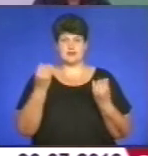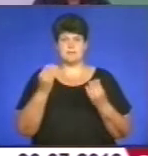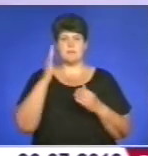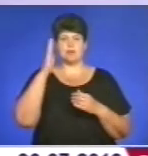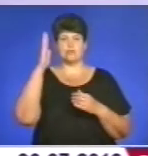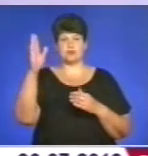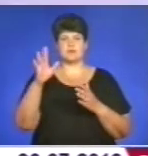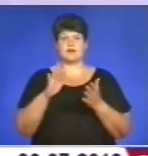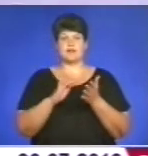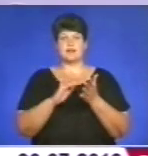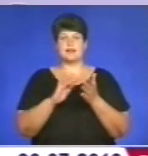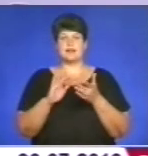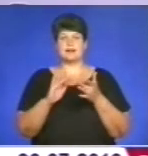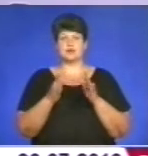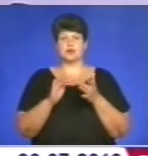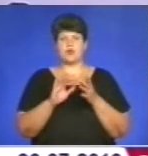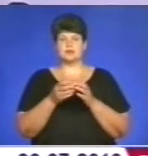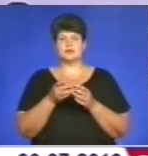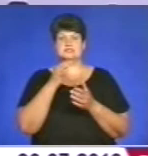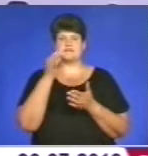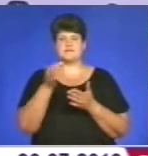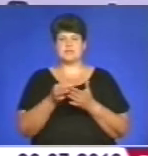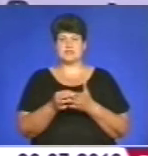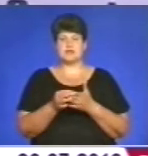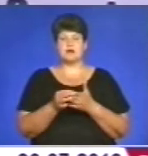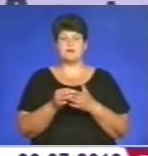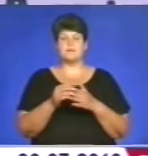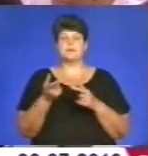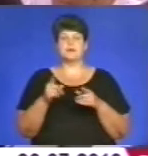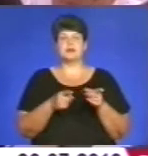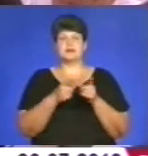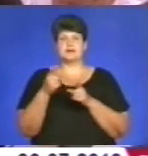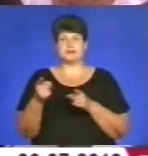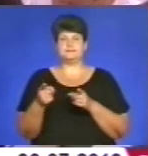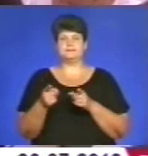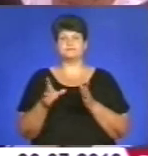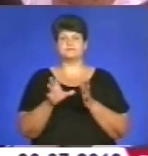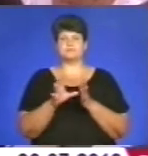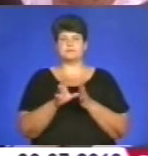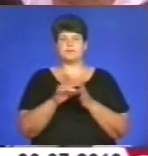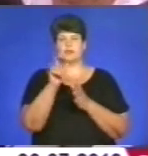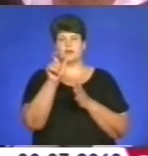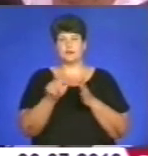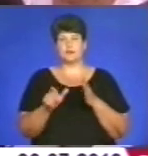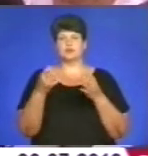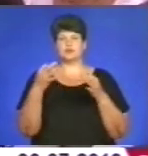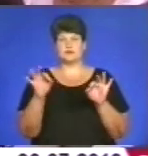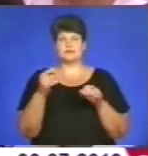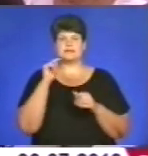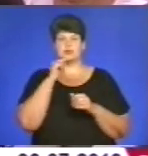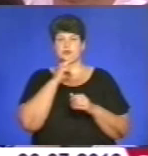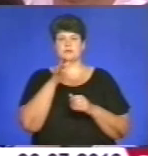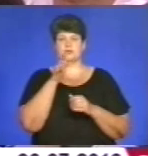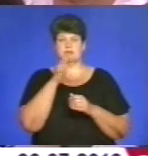електронною звітністю. Перехід на нові касові апарати із електронною контрольною стрічкою дозволить зекономити час, паперові витрати